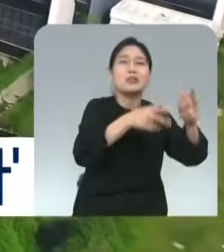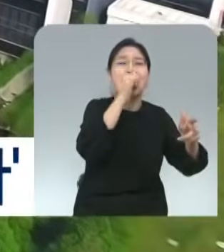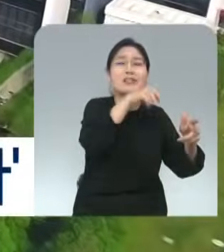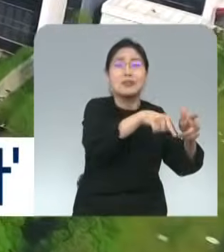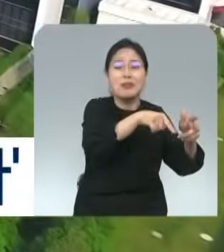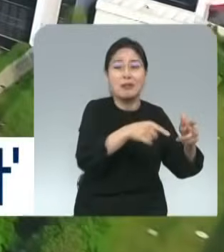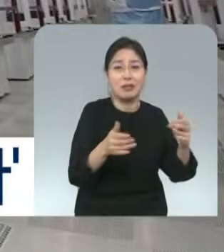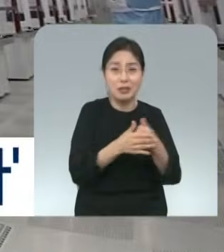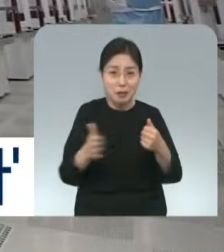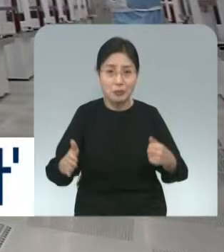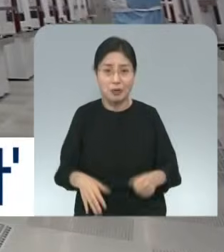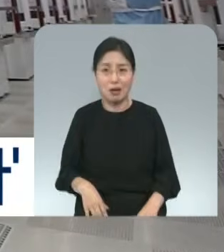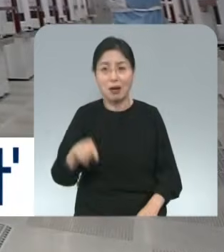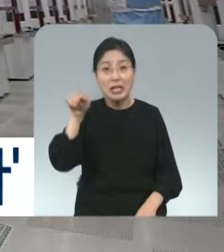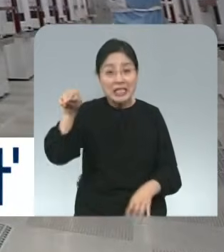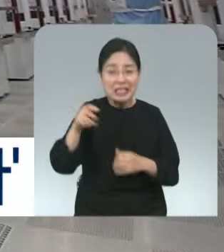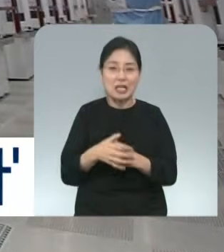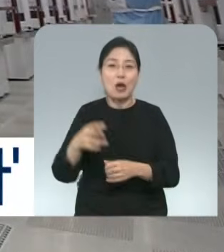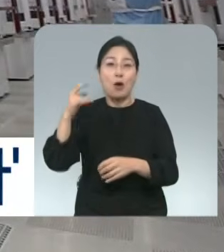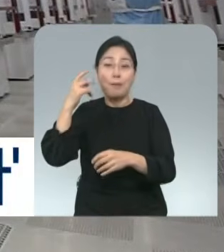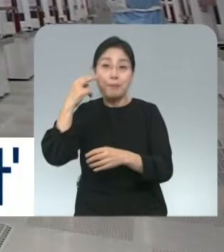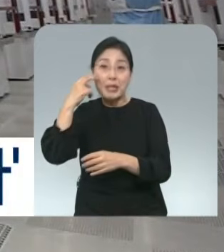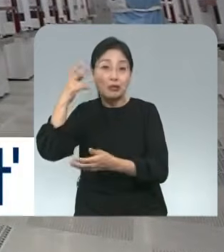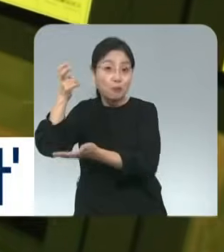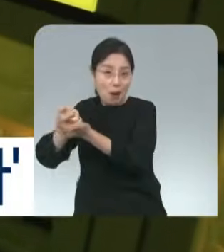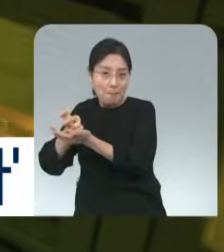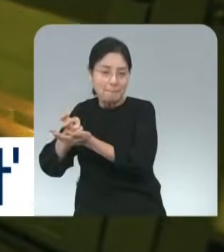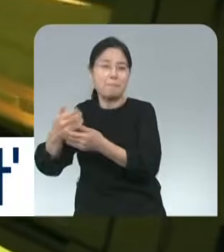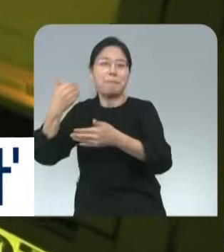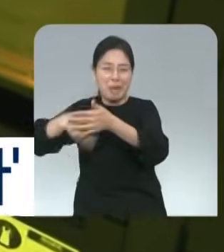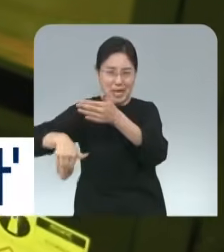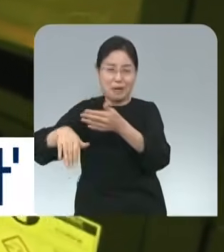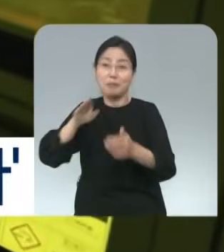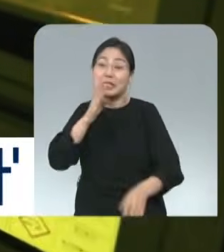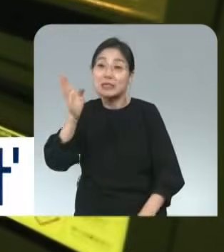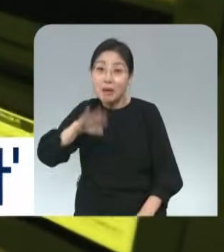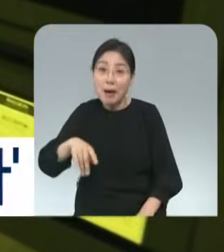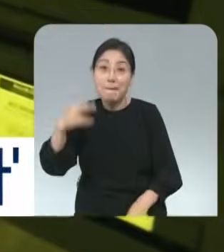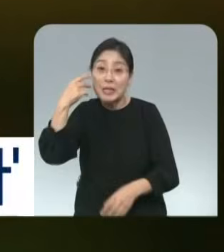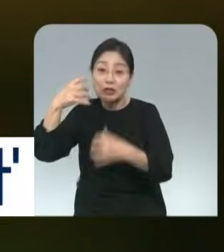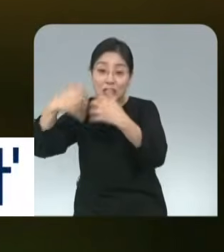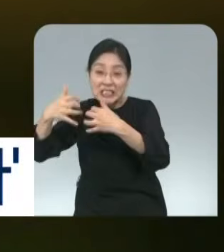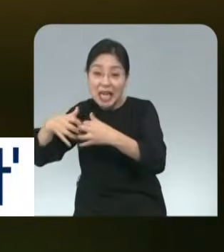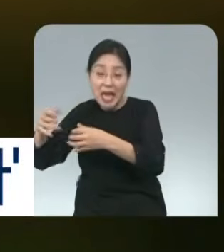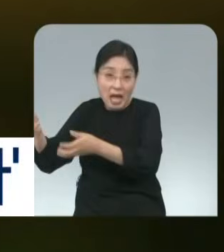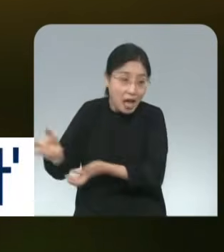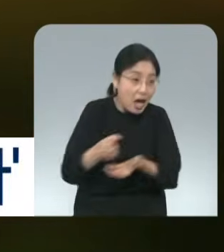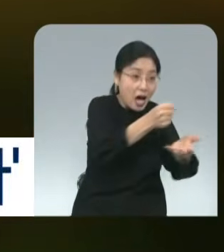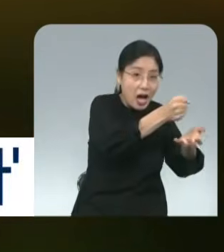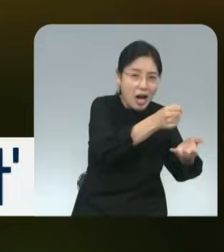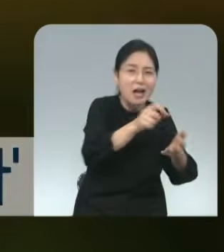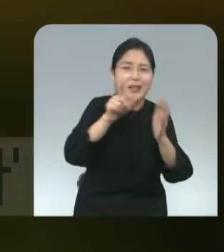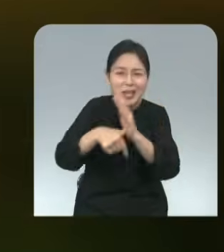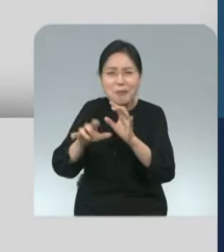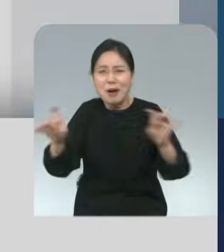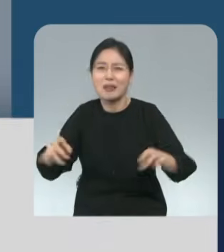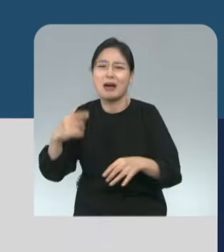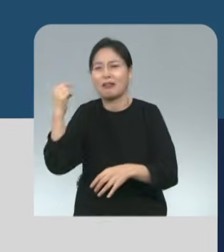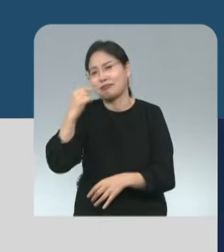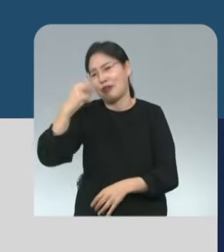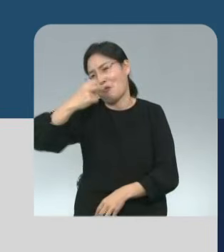기업들은 전면적 심사 대상에선 빠졌지만 대신 미국산 장비를 중국에 들일 때마다 건건히 심사를 받아야